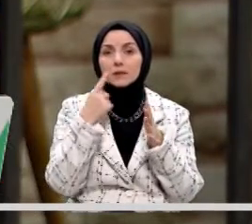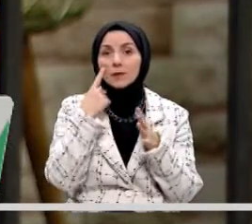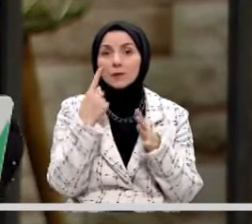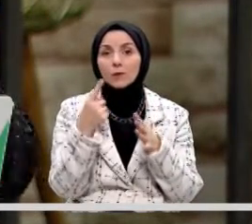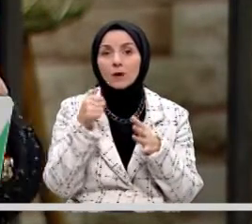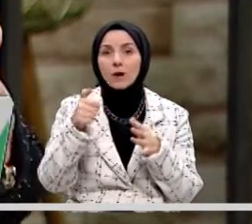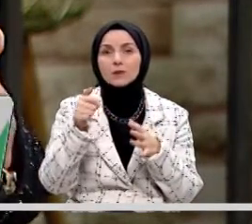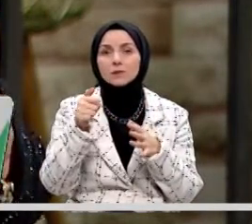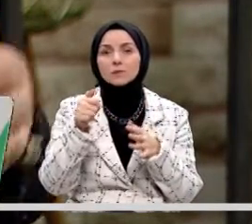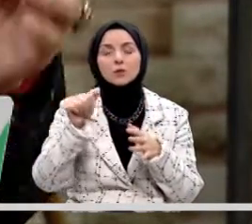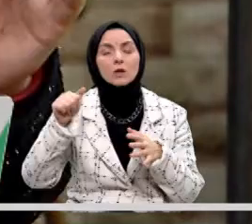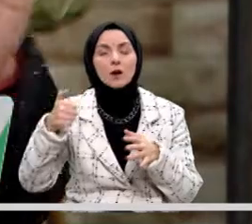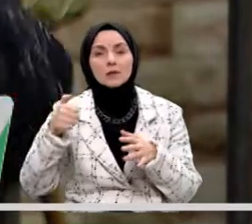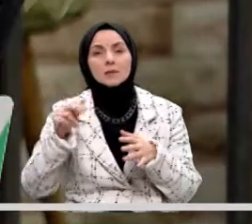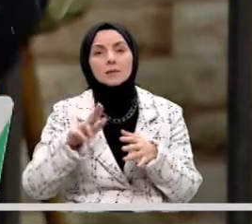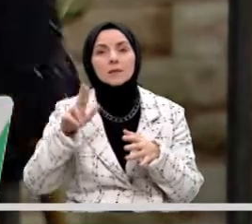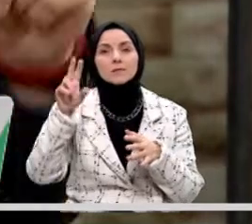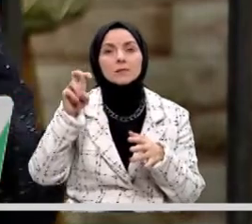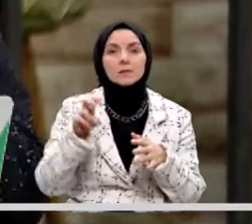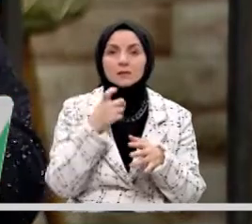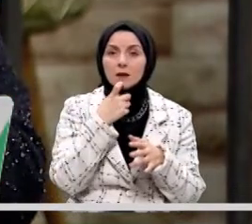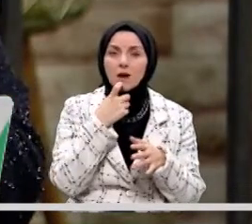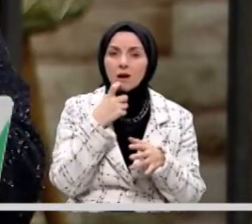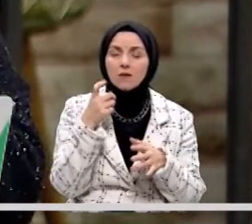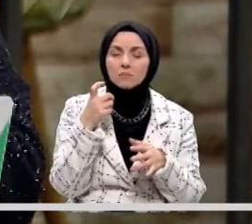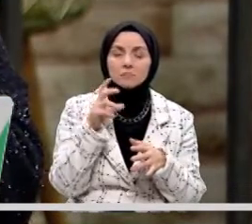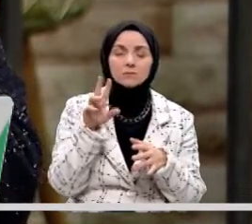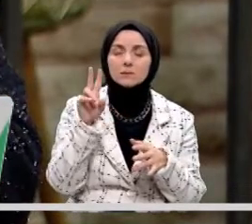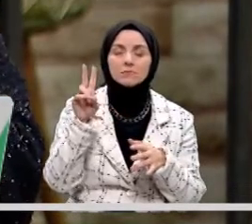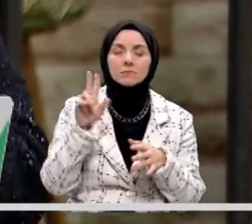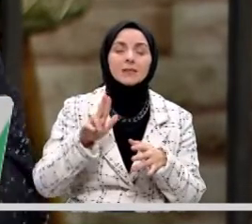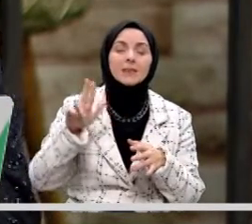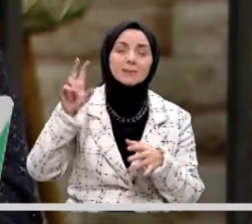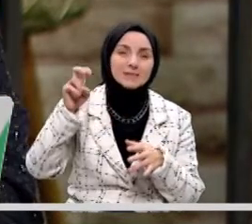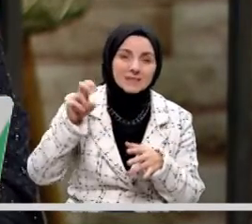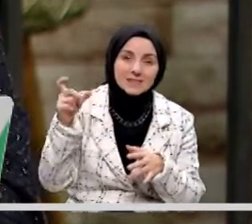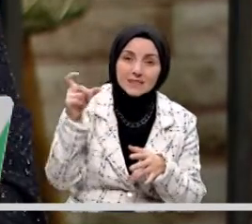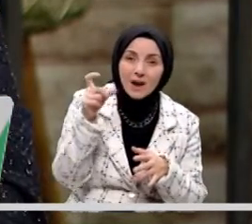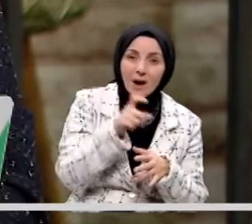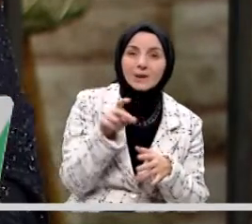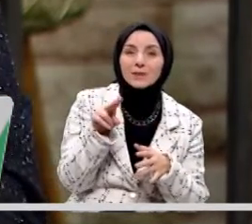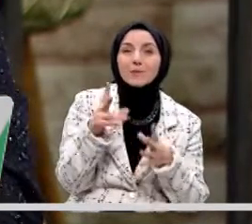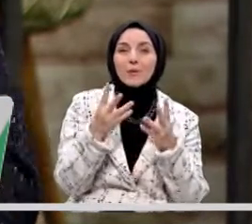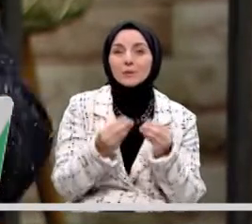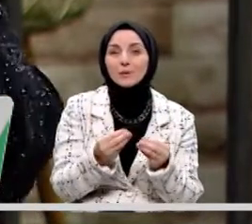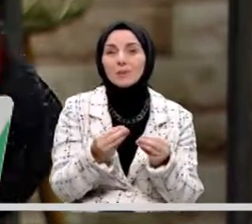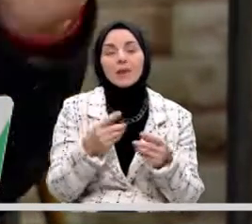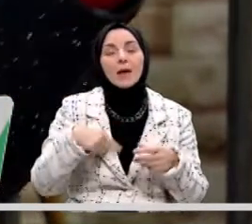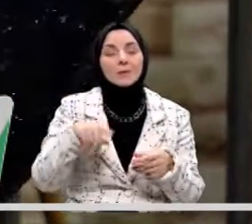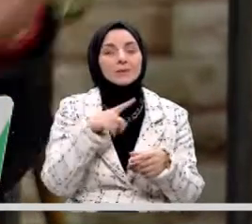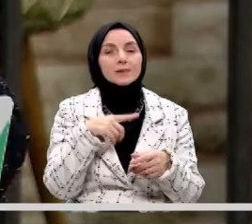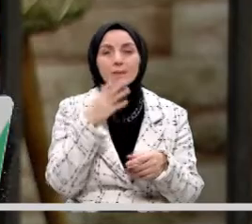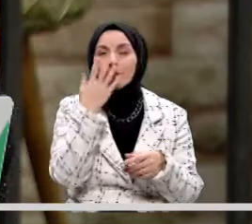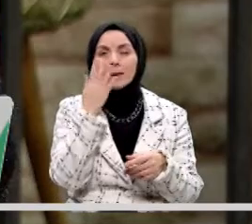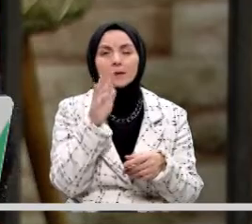78-80'e kadar kayıyor bu Aralıkta ilkokula başlayan çocuklarımızda bizim beklediğimiz performans